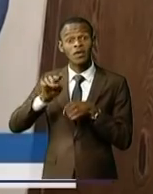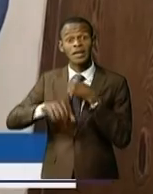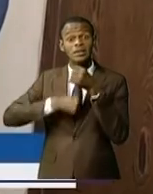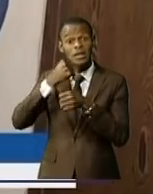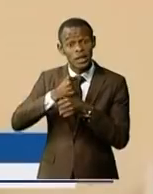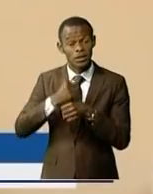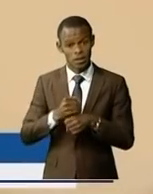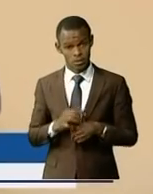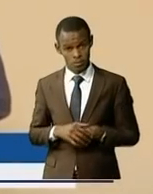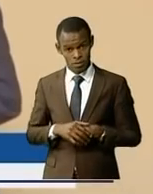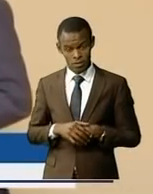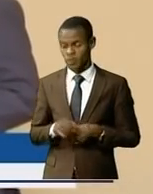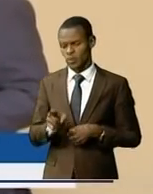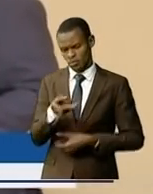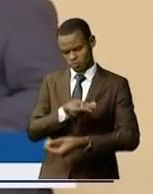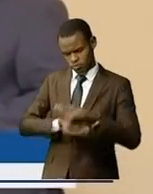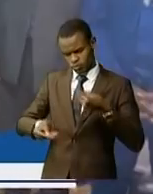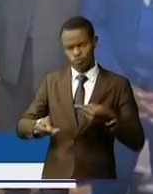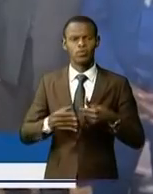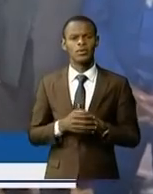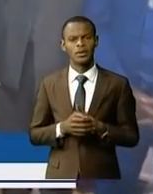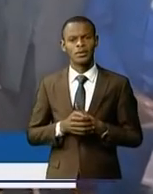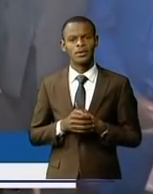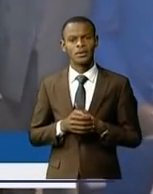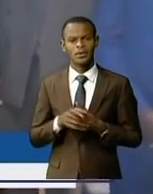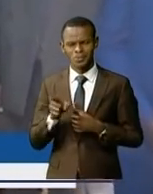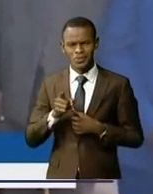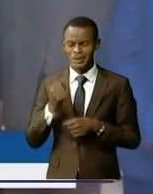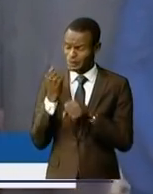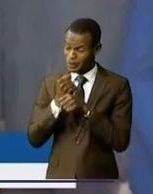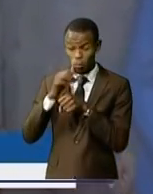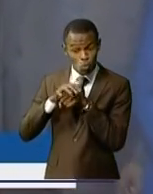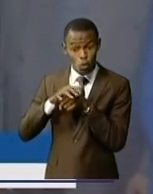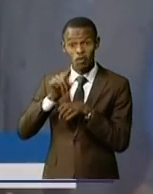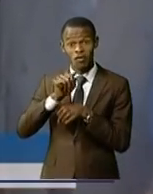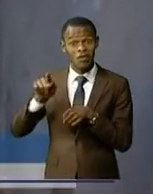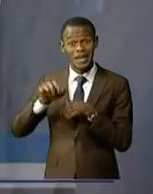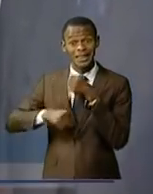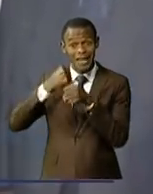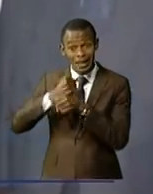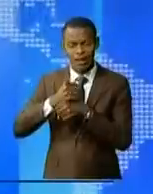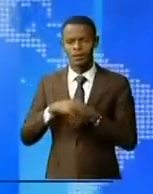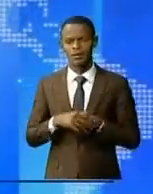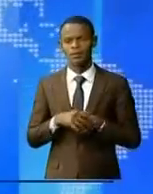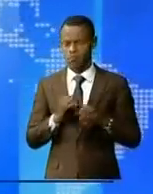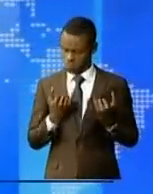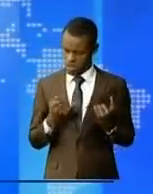bureau première classe, maître Josker Kabongo est aujourd'hui le secrétaire général intérimaire aux affaires étrangères.